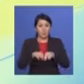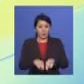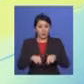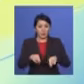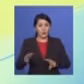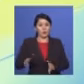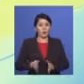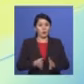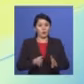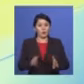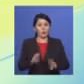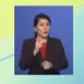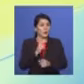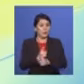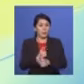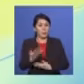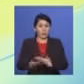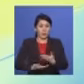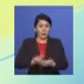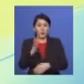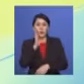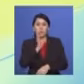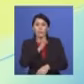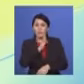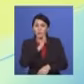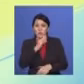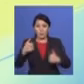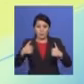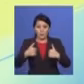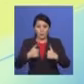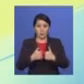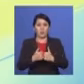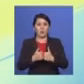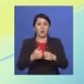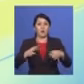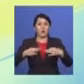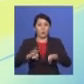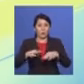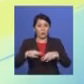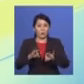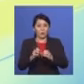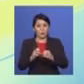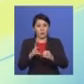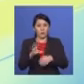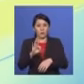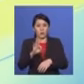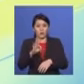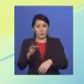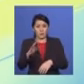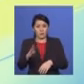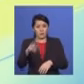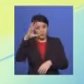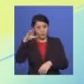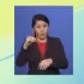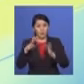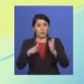Петропавлда жолды белгіленбеген жерден кесіп өтпек болған келіншекті машина қағып кетті. Жол-көлік оқиғасы 12 қазан күні сағат 21:30-да болған.